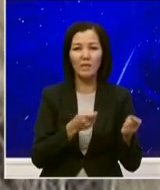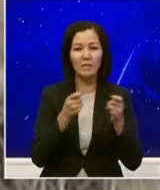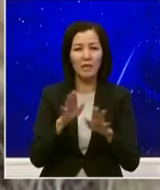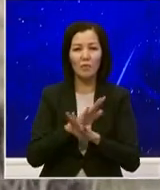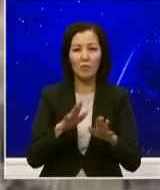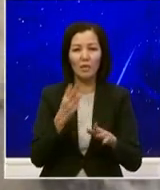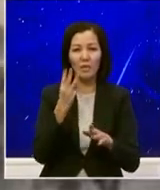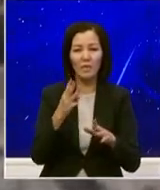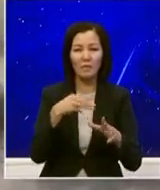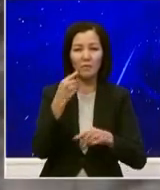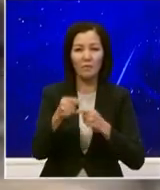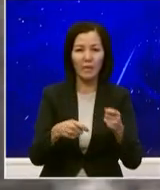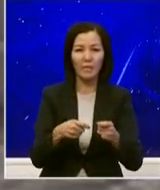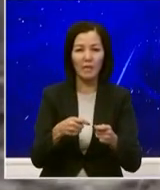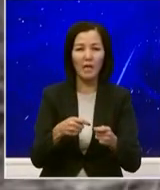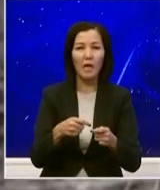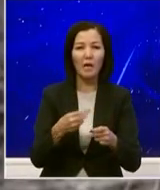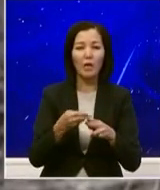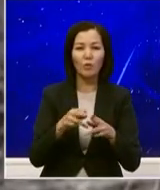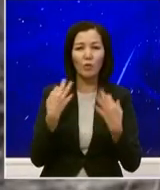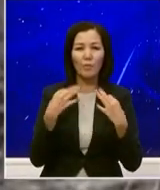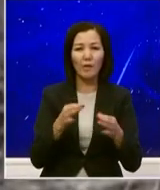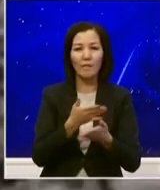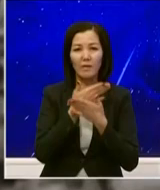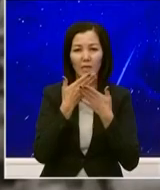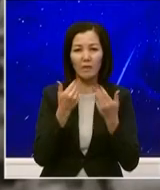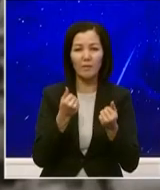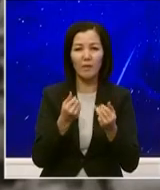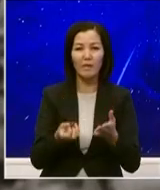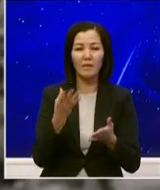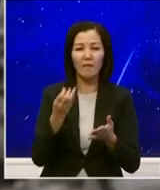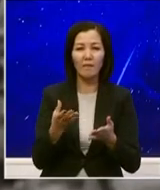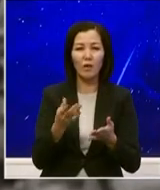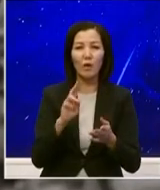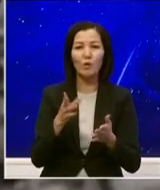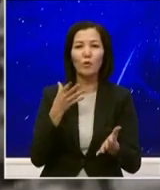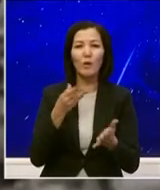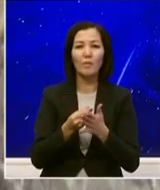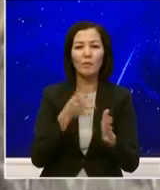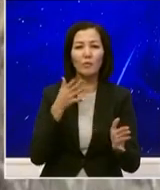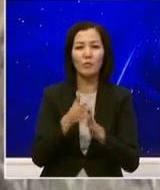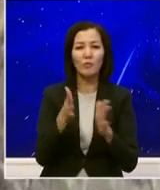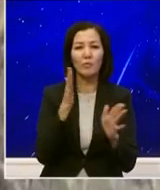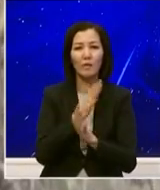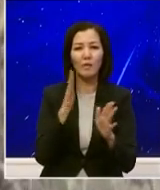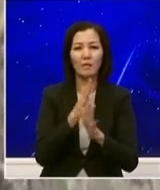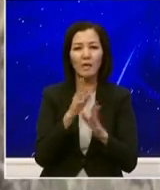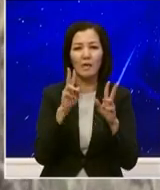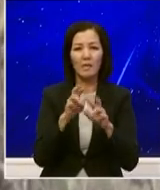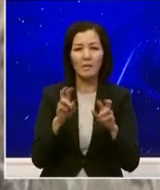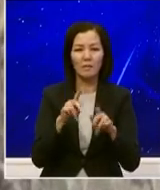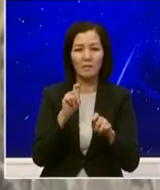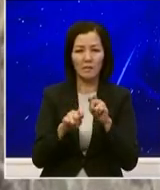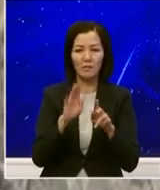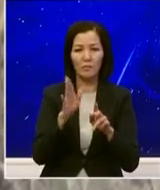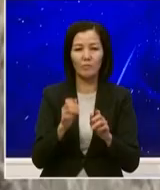третьим лицам, у которых не было права на утилизацию нефтепродуктов. Кто будет оплачивать ущерб природе, предстоит разобраться